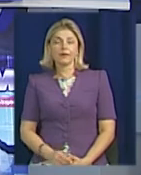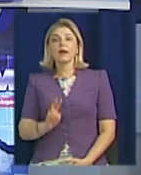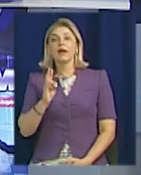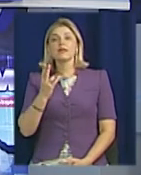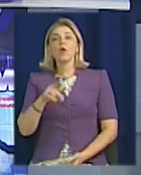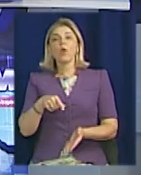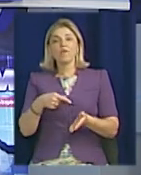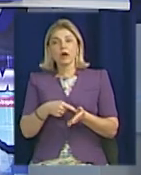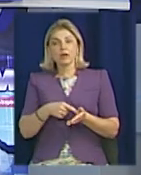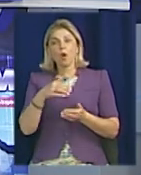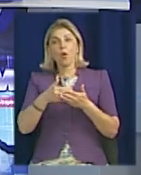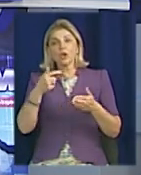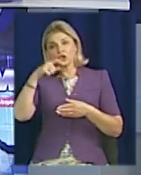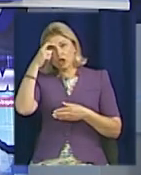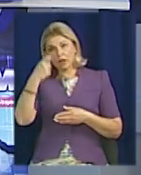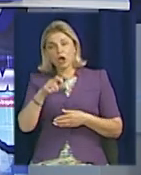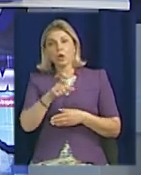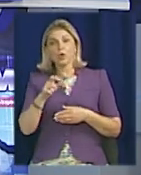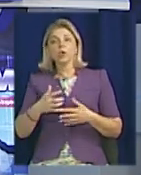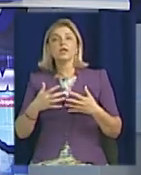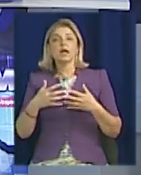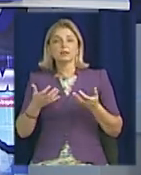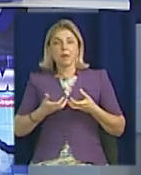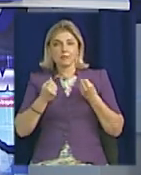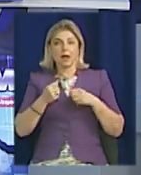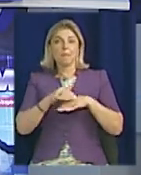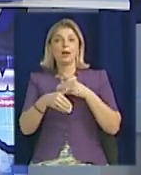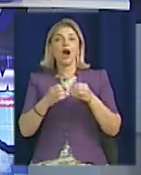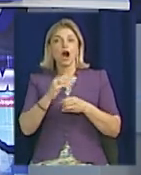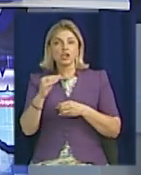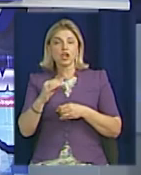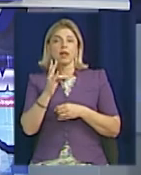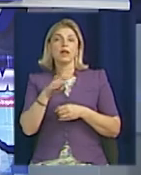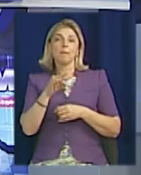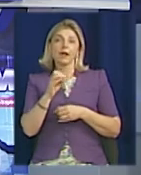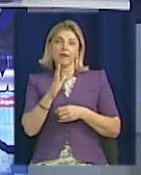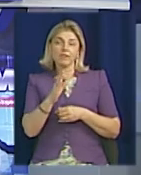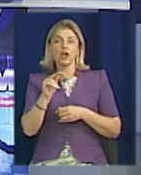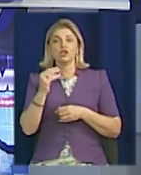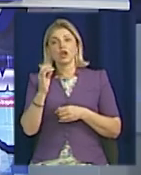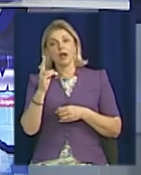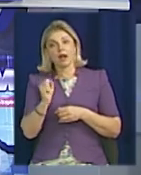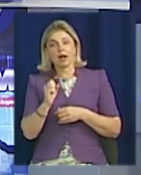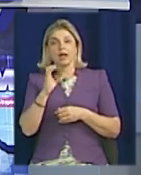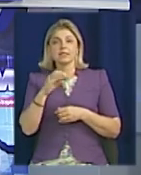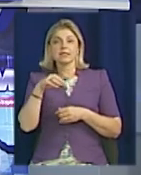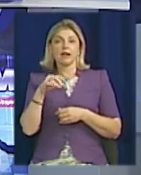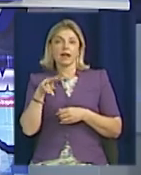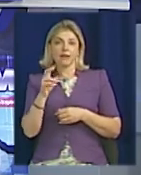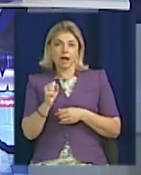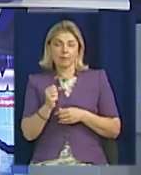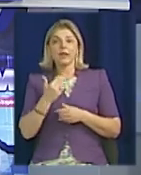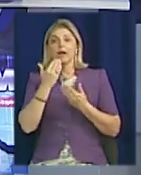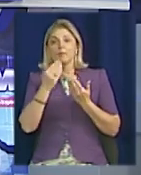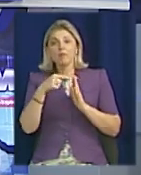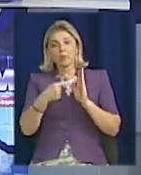Миколаєві від спеки люди рятуються на пляжах. Традиційно це намив, чайка та стрілка. Про те, чи безпечні вони,